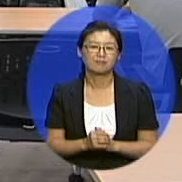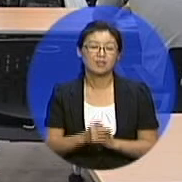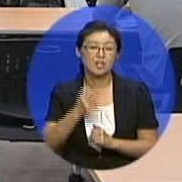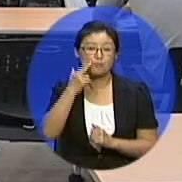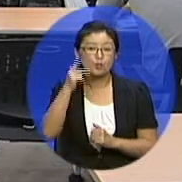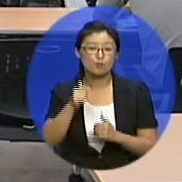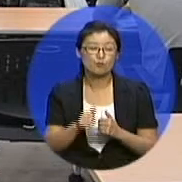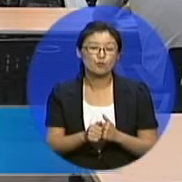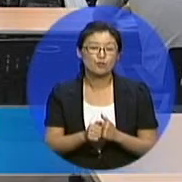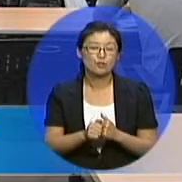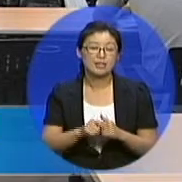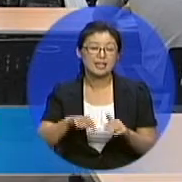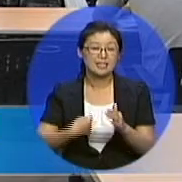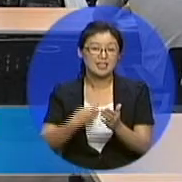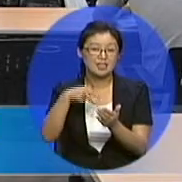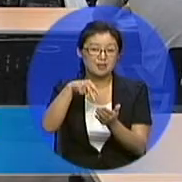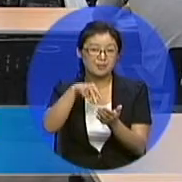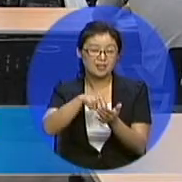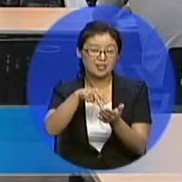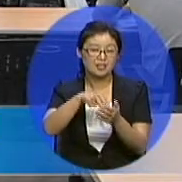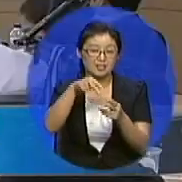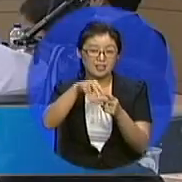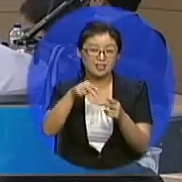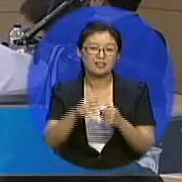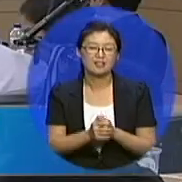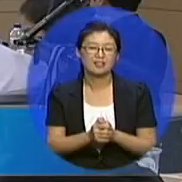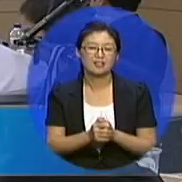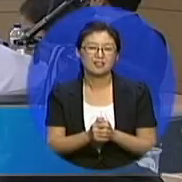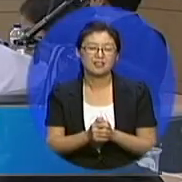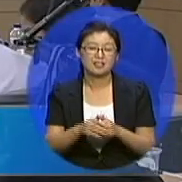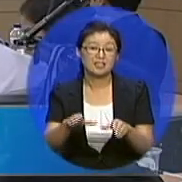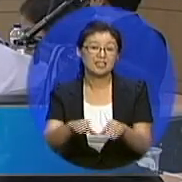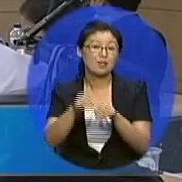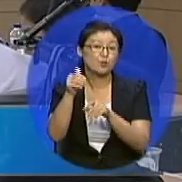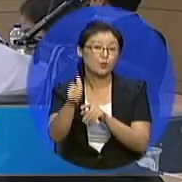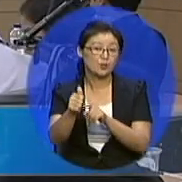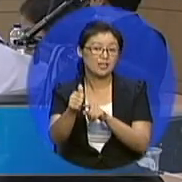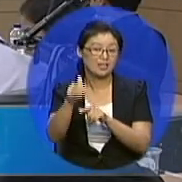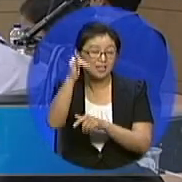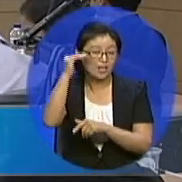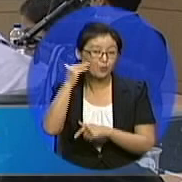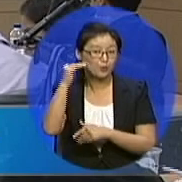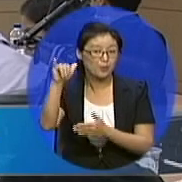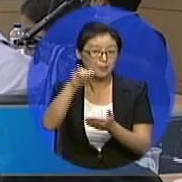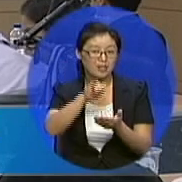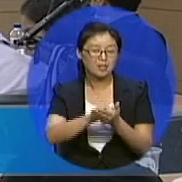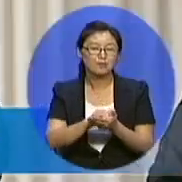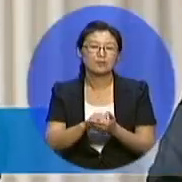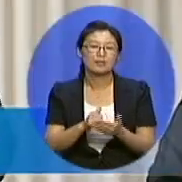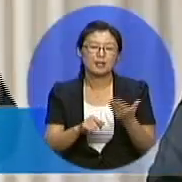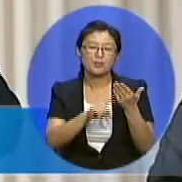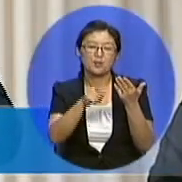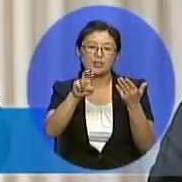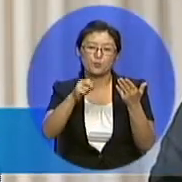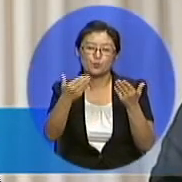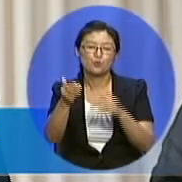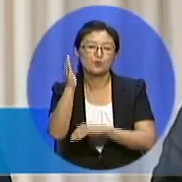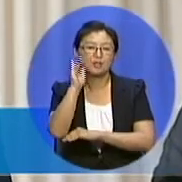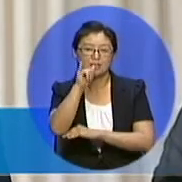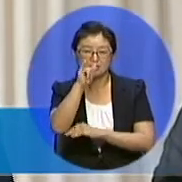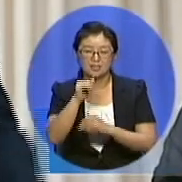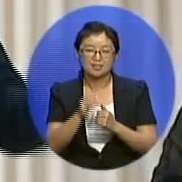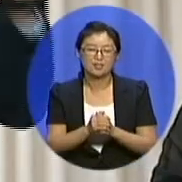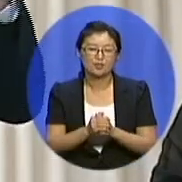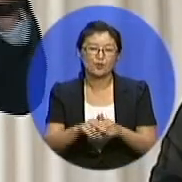미국의 RICV 자립생활센터의 로버트 제이 핸드 사무총장이 한국을 방문해 지난 29일 강연을 열고